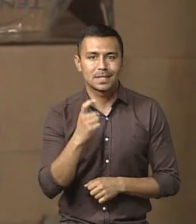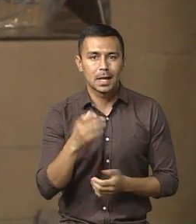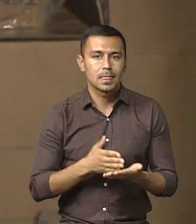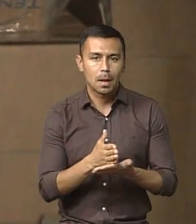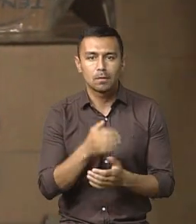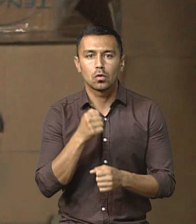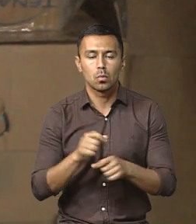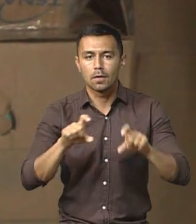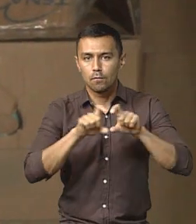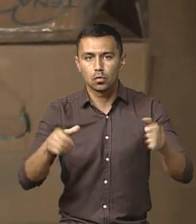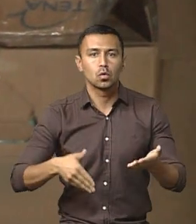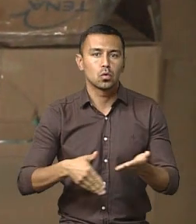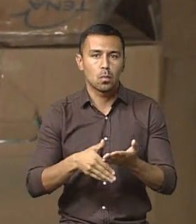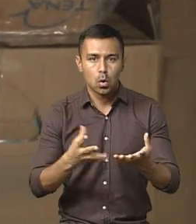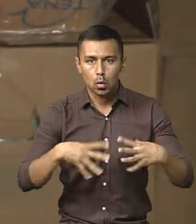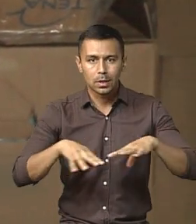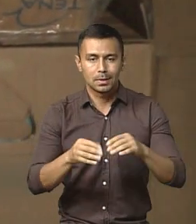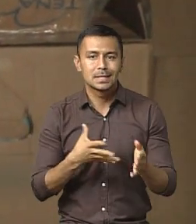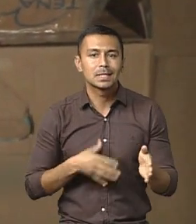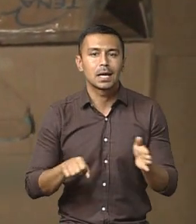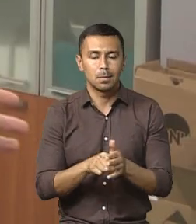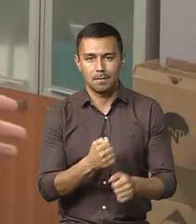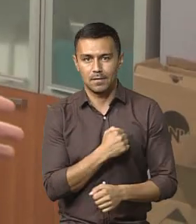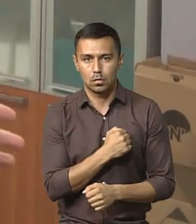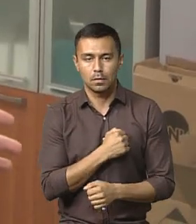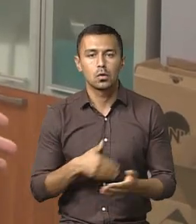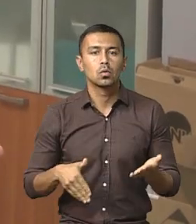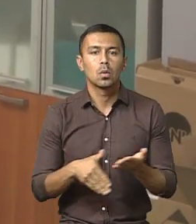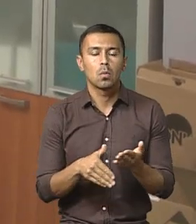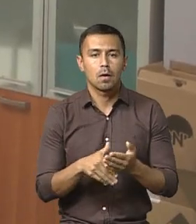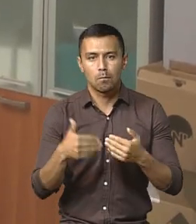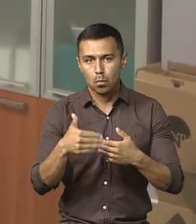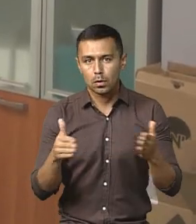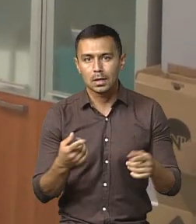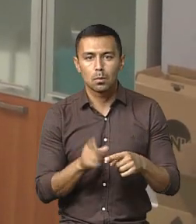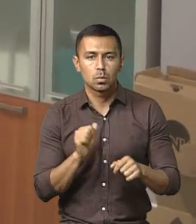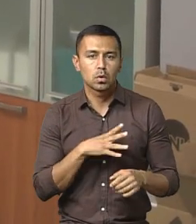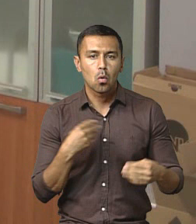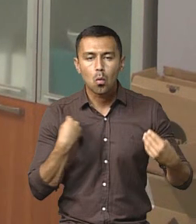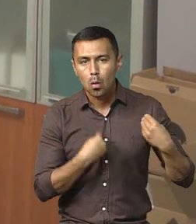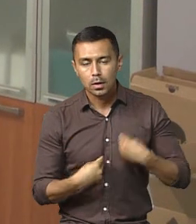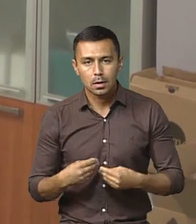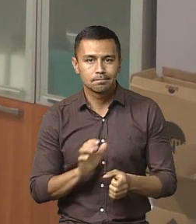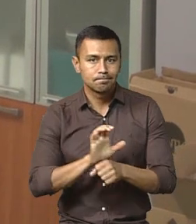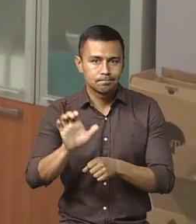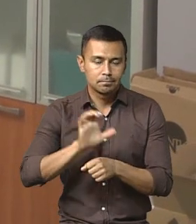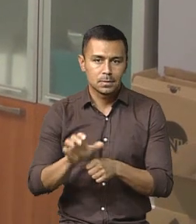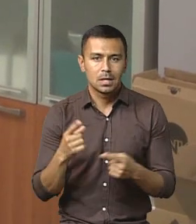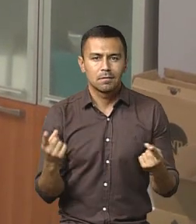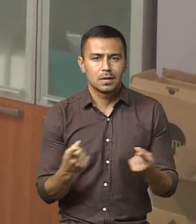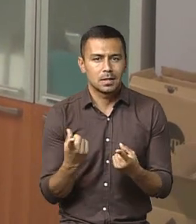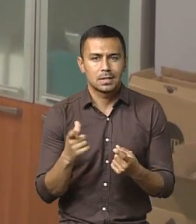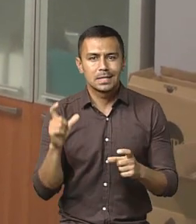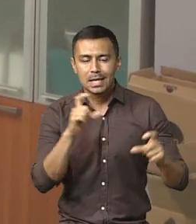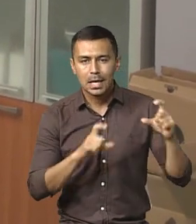напрямків роботи фонду – допомога родинам загиблих військових. Допомога в боксах, це може бути одяг для діток, відправляли, чи побутова хімія,